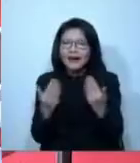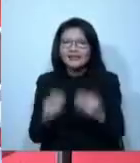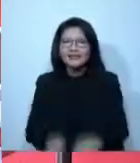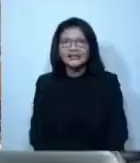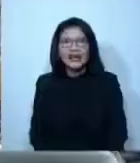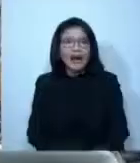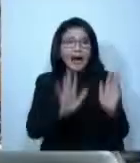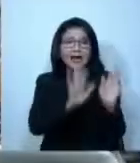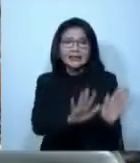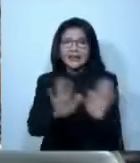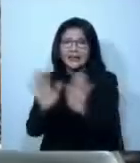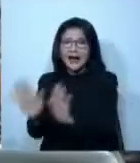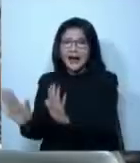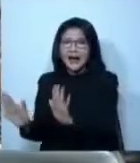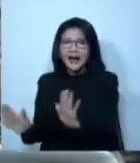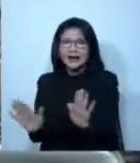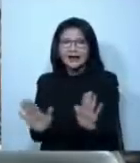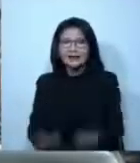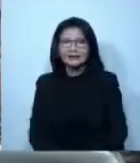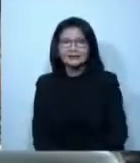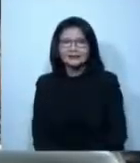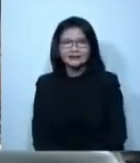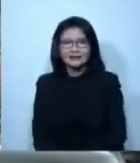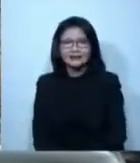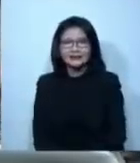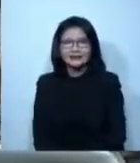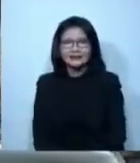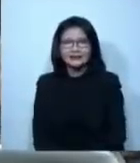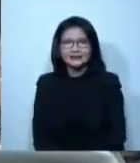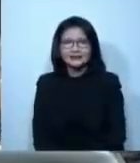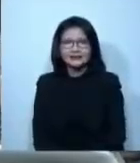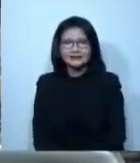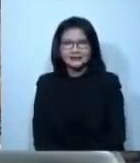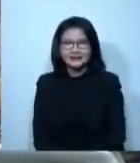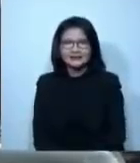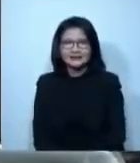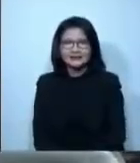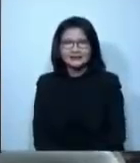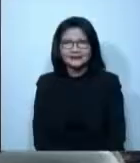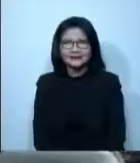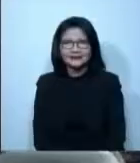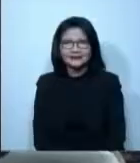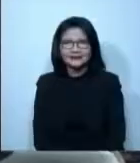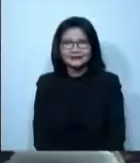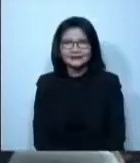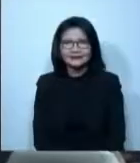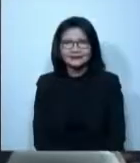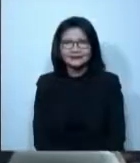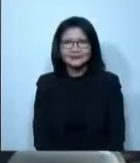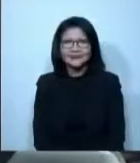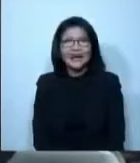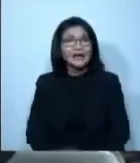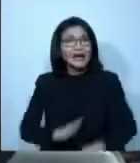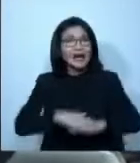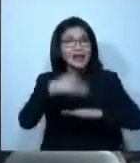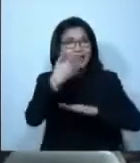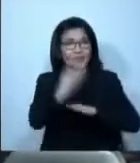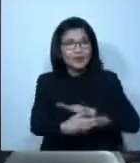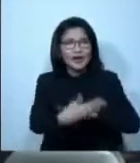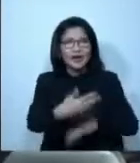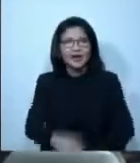Harap tenang baik hadirin Harap tenang kita akan lanjutkan foreign